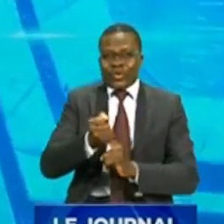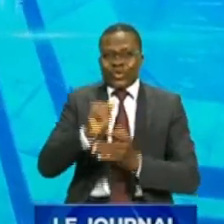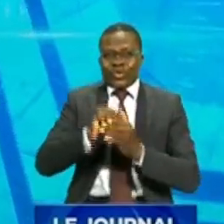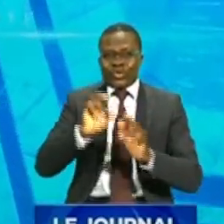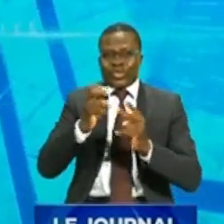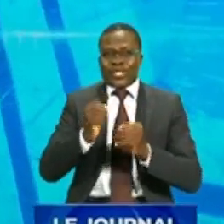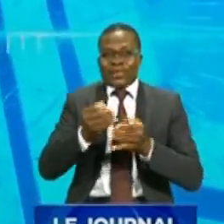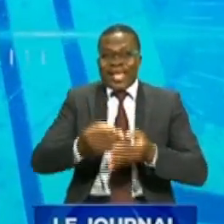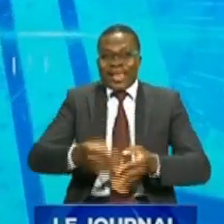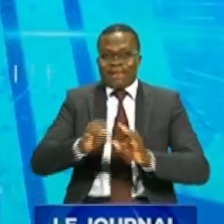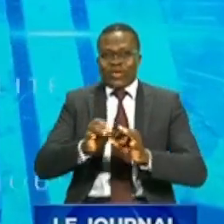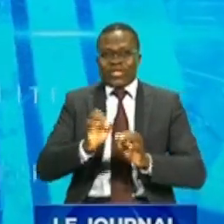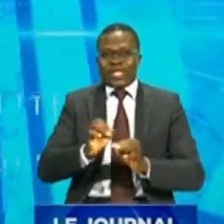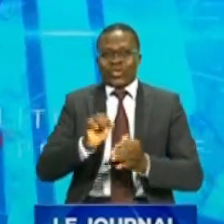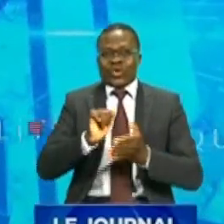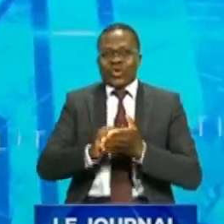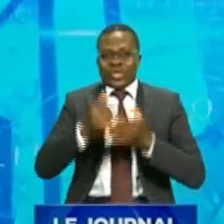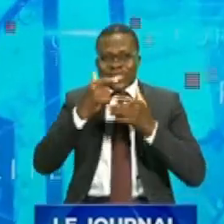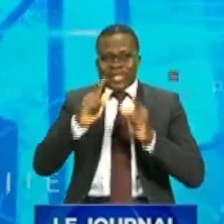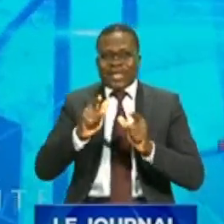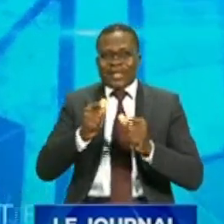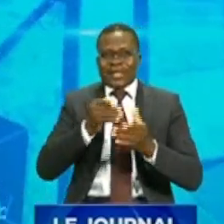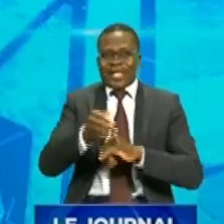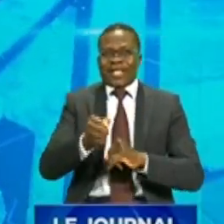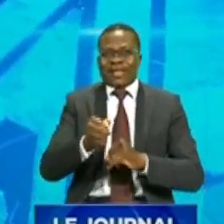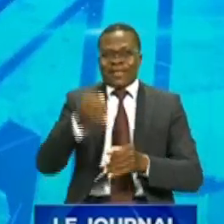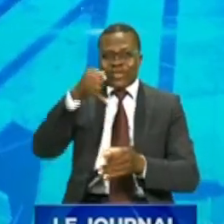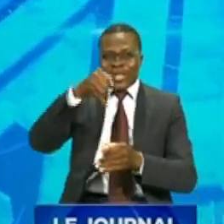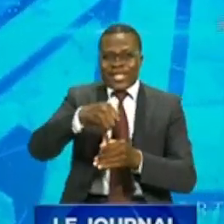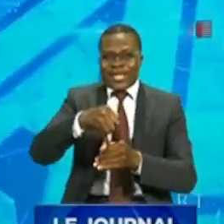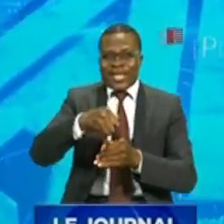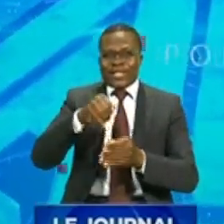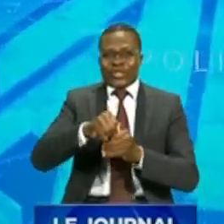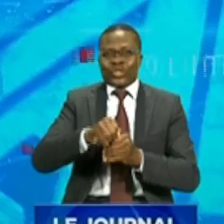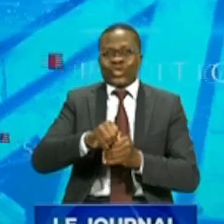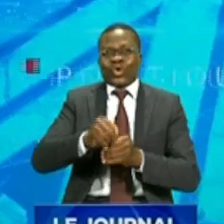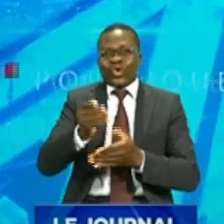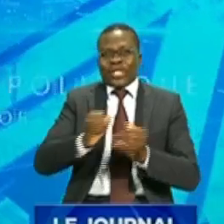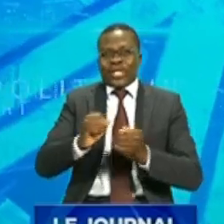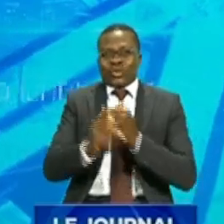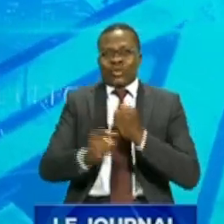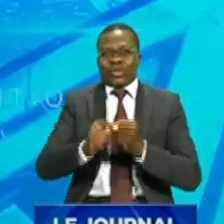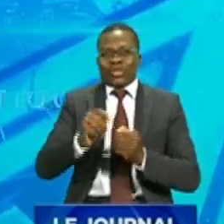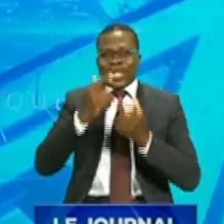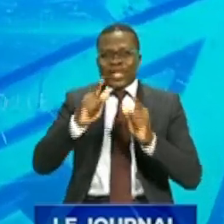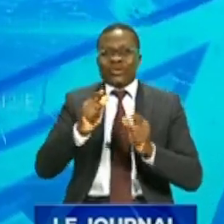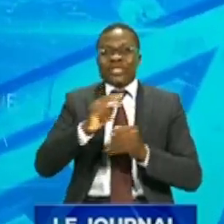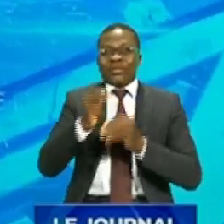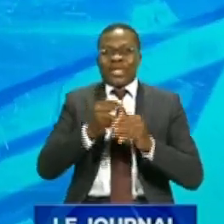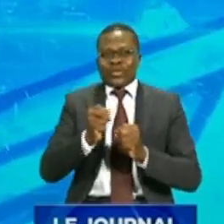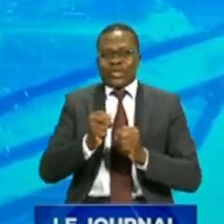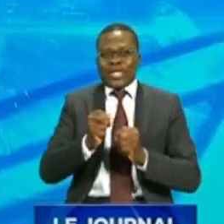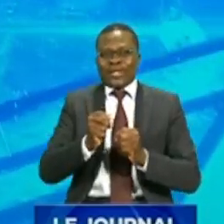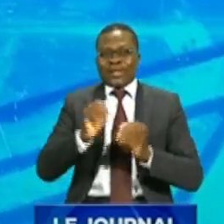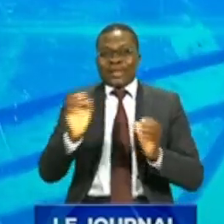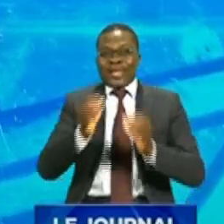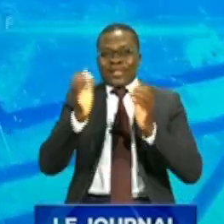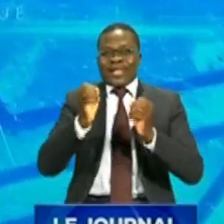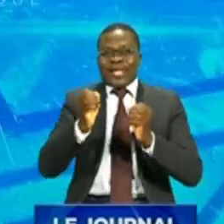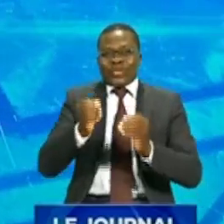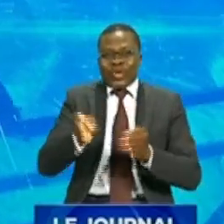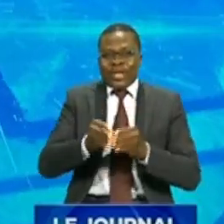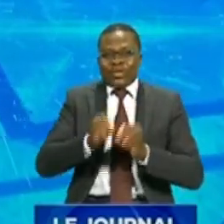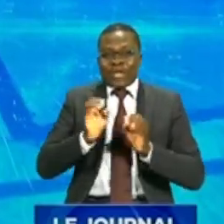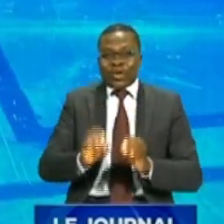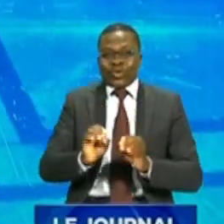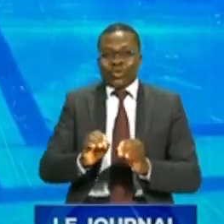est la valorisation de cette langue à travers son intégration dans le patrimoine linguistique national. La célébration a réuni à